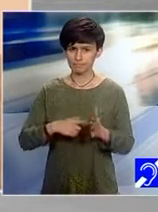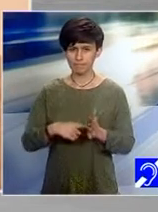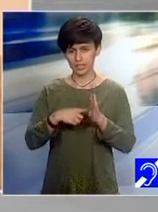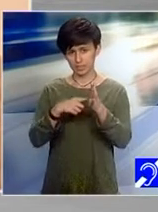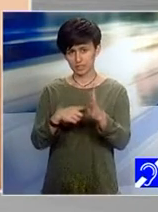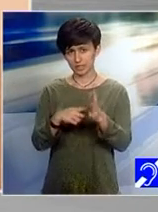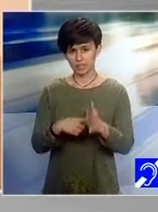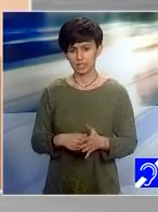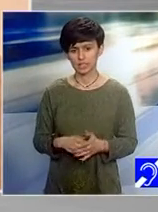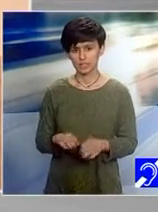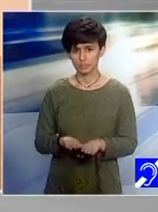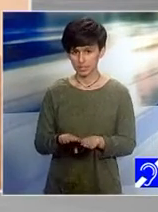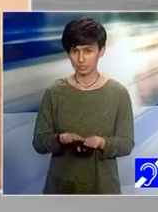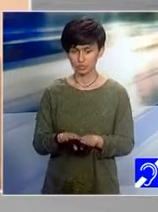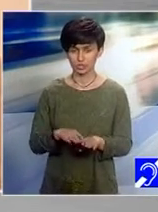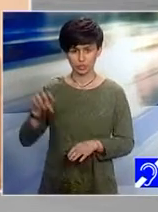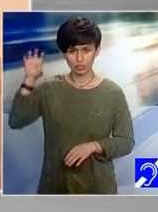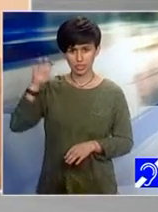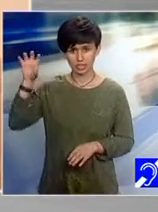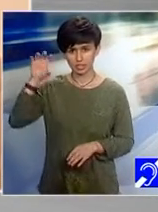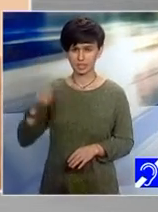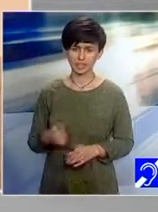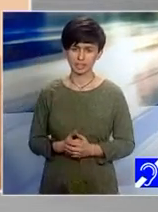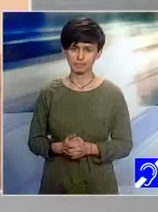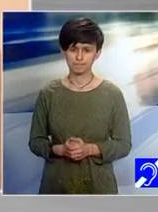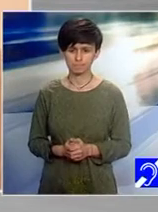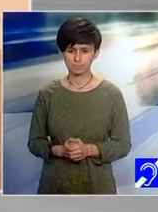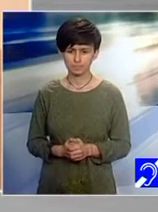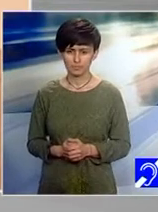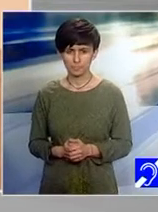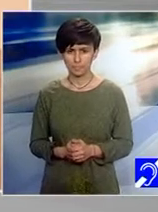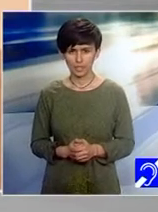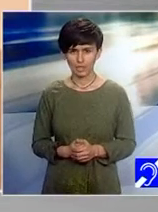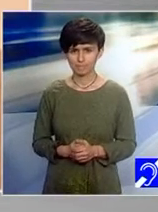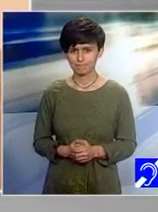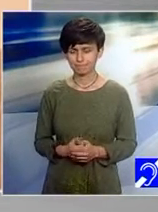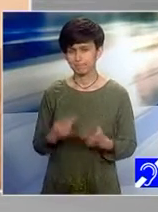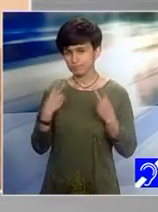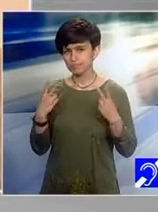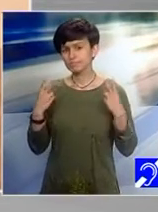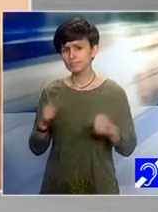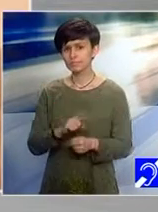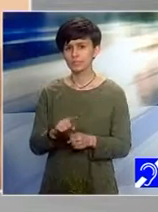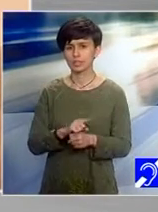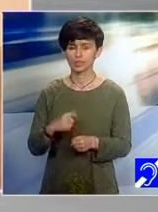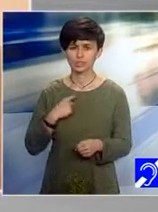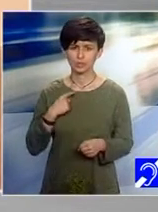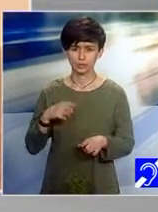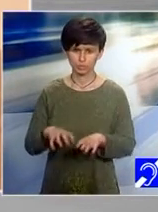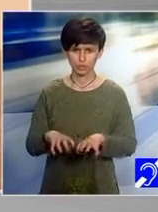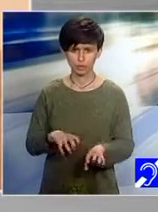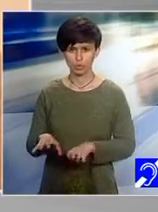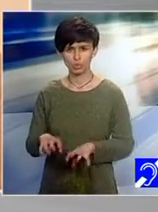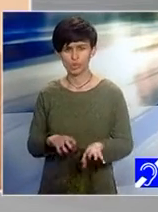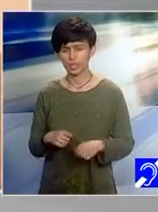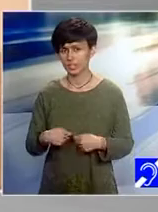meșteșugarii din Transilvania, meșteșugarii armeni din Transilvania. Cel mai valoros lucru sunt covoarele, normal,